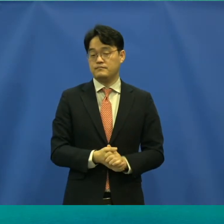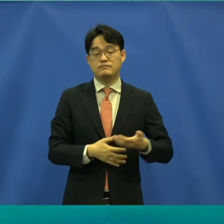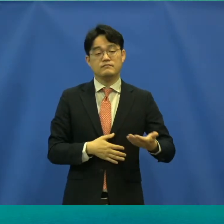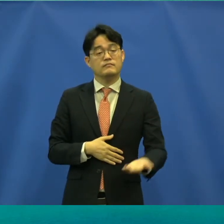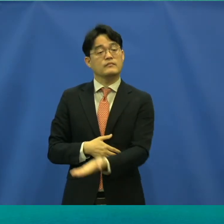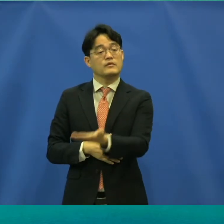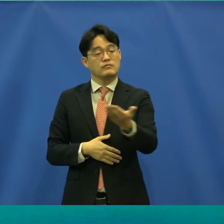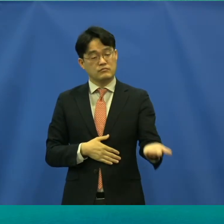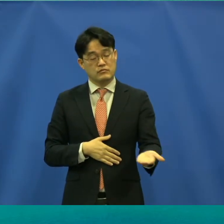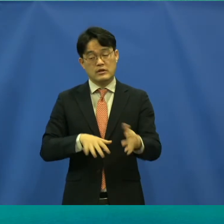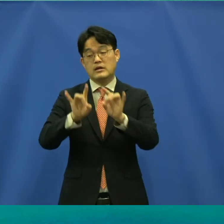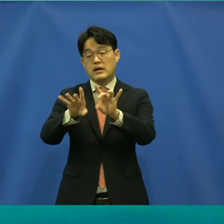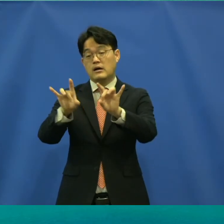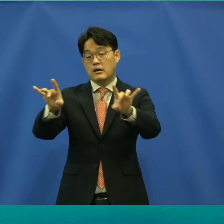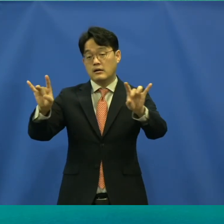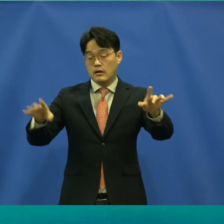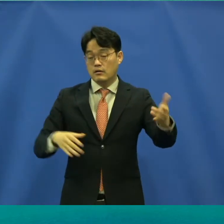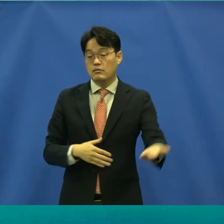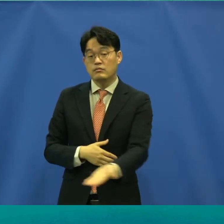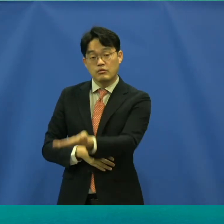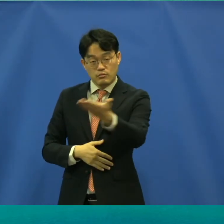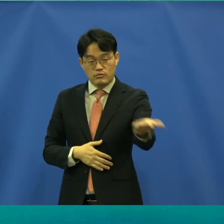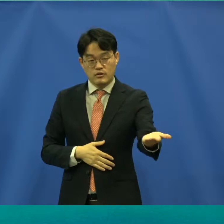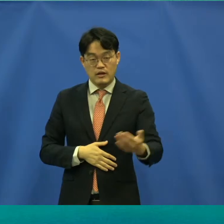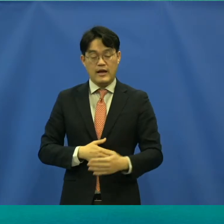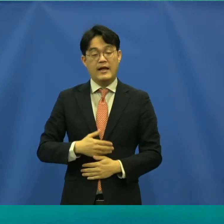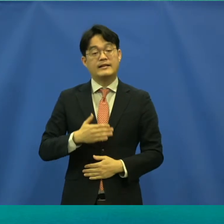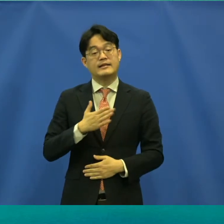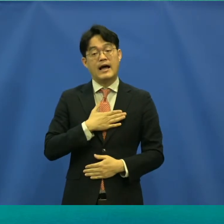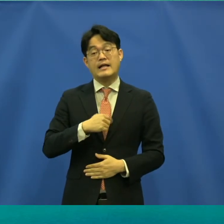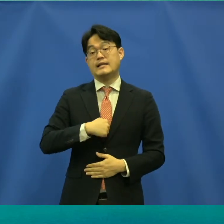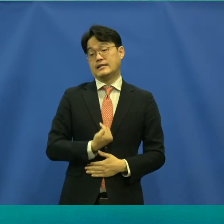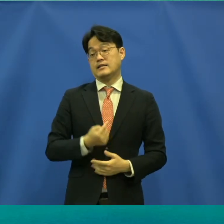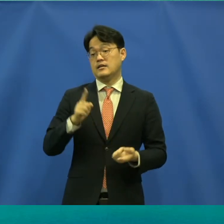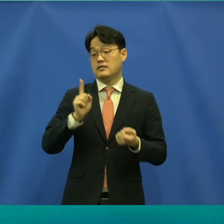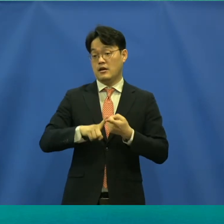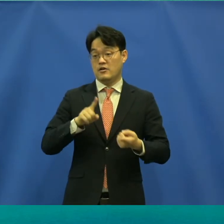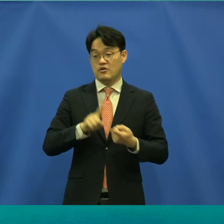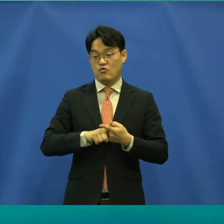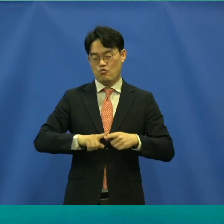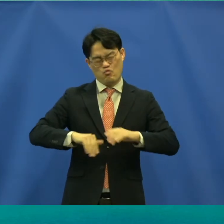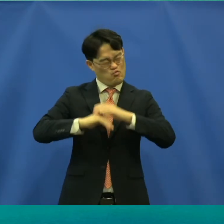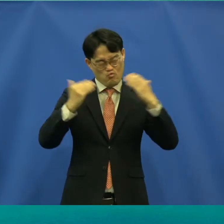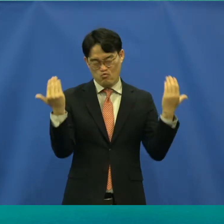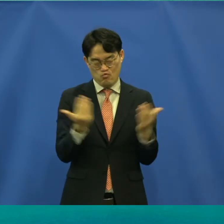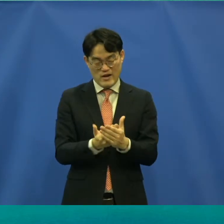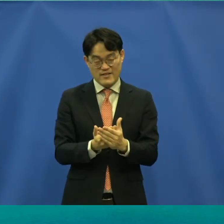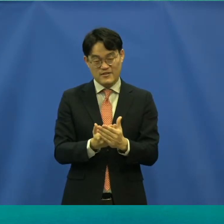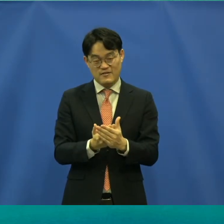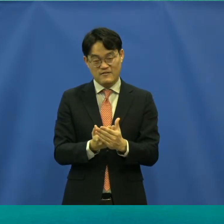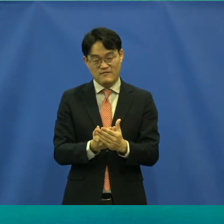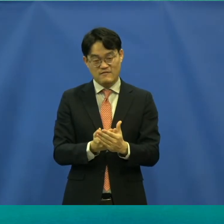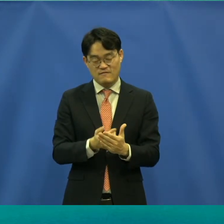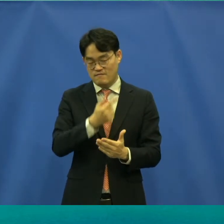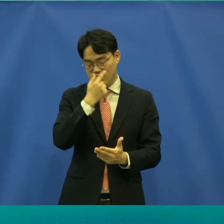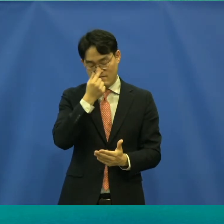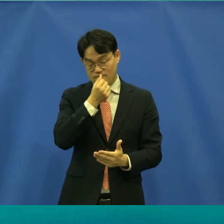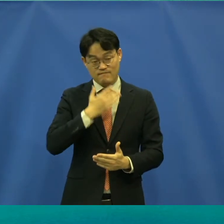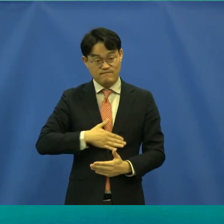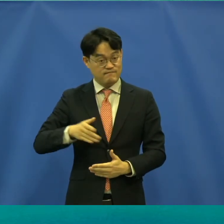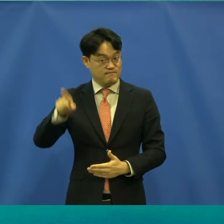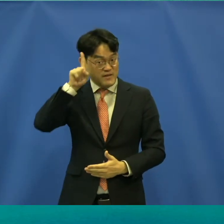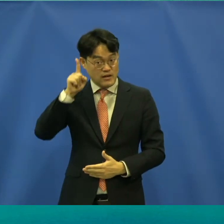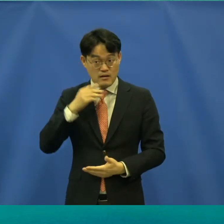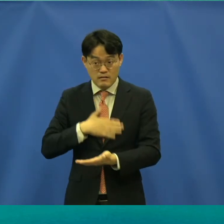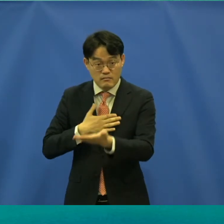어쩌면 일평생 내가 누구인지를 모르고 살다가 죽을 수도 있습니다. 그러니까 내가